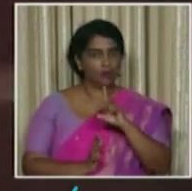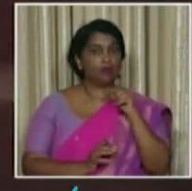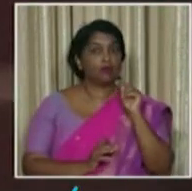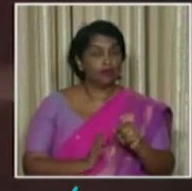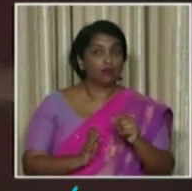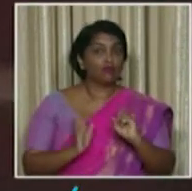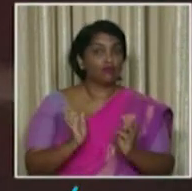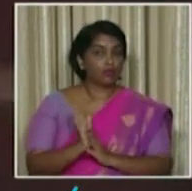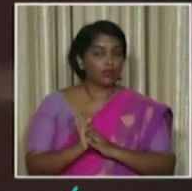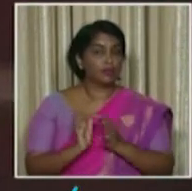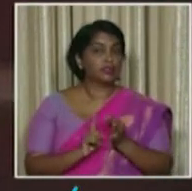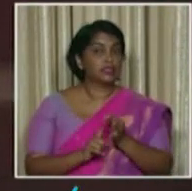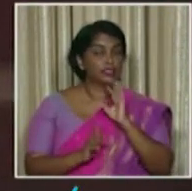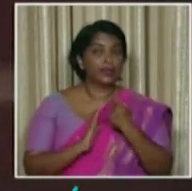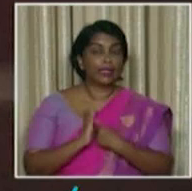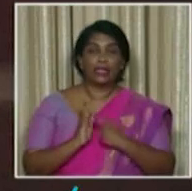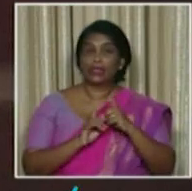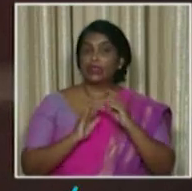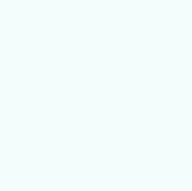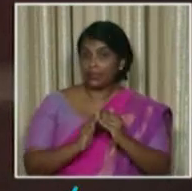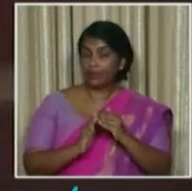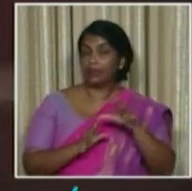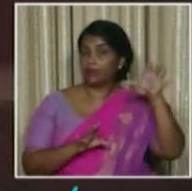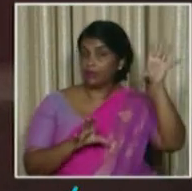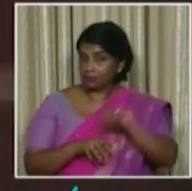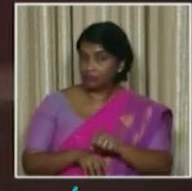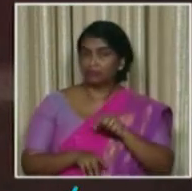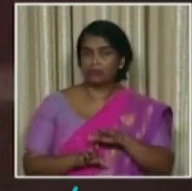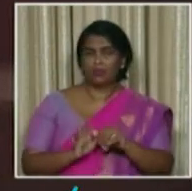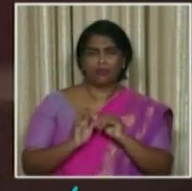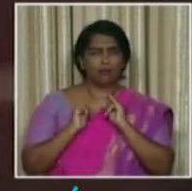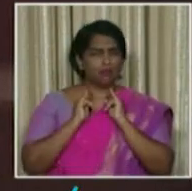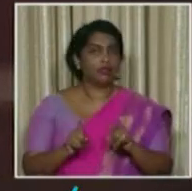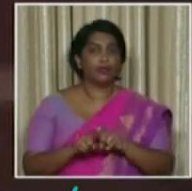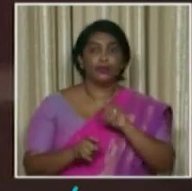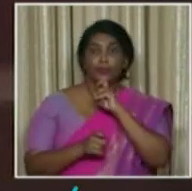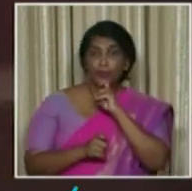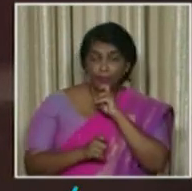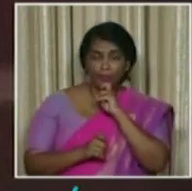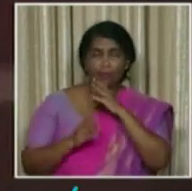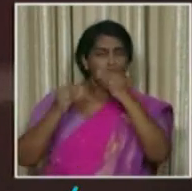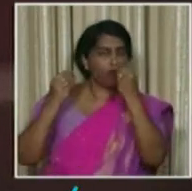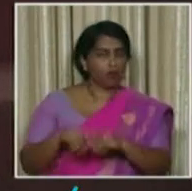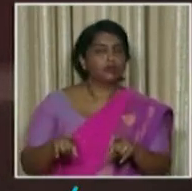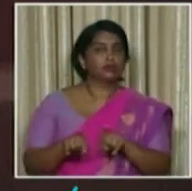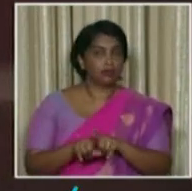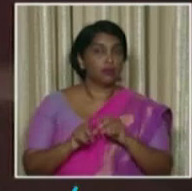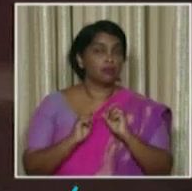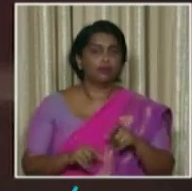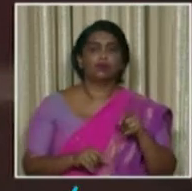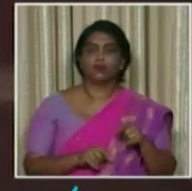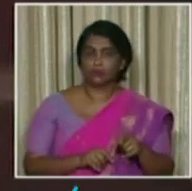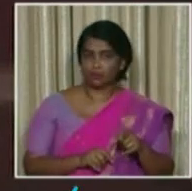කාර්ක සභාවේ සභාපතිතුමා නීතිපති දෙපාර්තමේන්තුව ගෙනල්ලා ඉතාමත් අගතිදායක ලෙස නඩුව අසාර්ථක වීමට පවා බලපාන